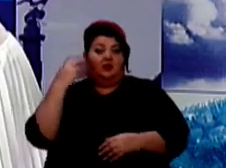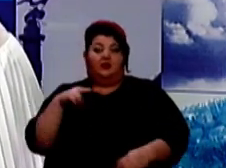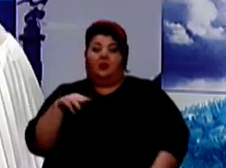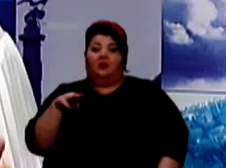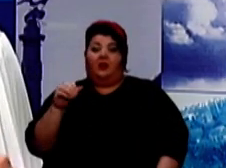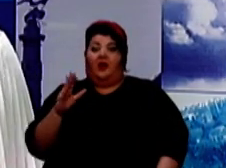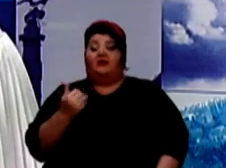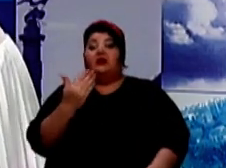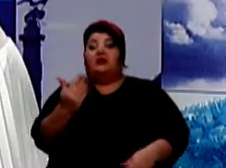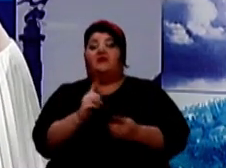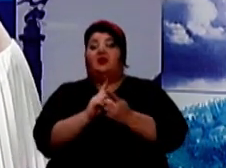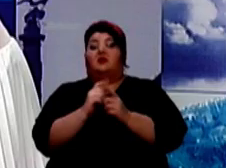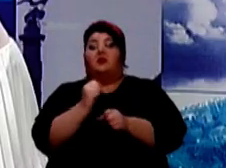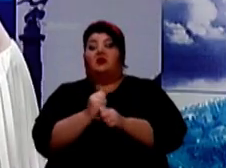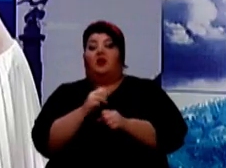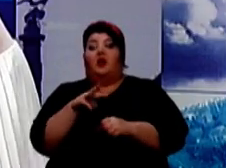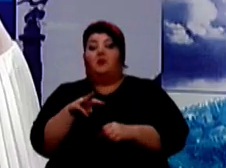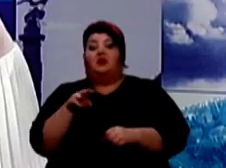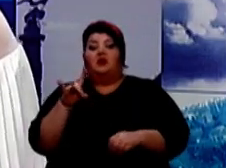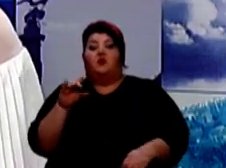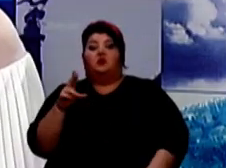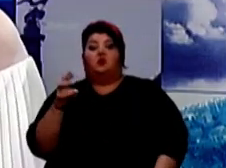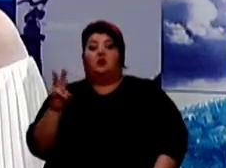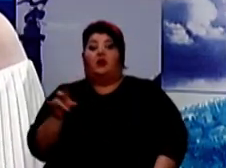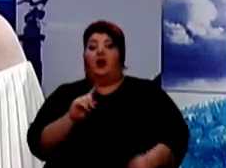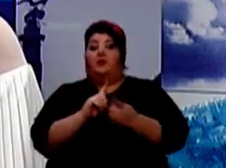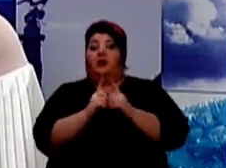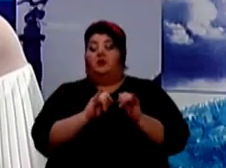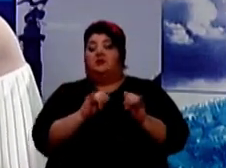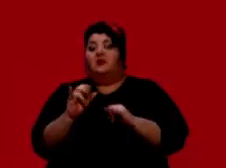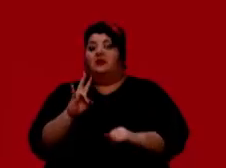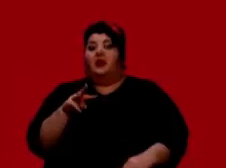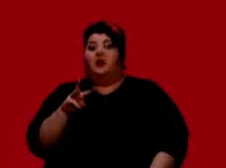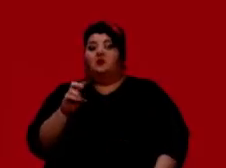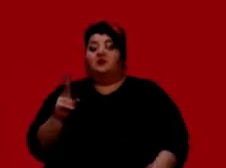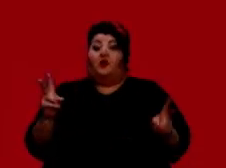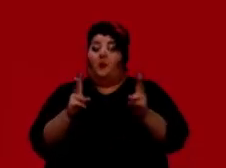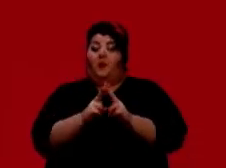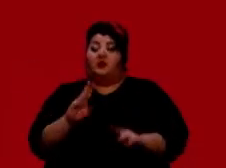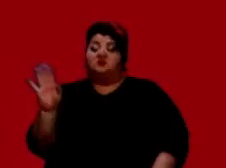Марина Проскурняк, сурдопереклад забезпечувала Наталя Московець. Дякую за увагу. Побачимося.